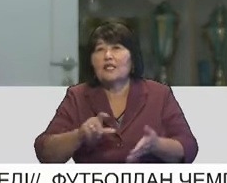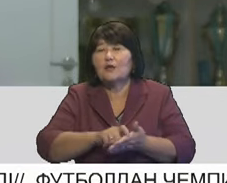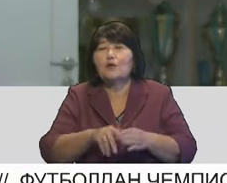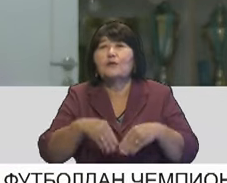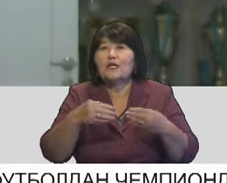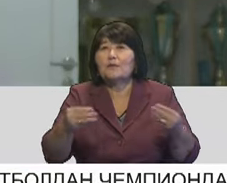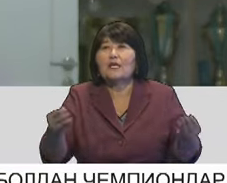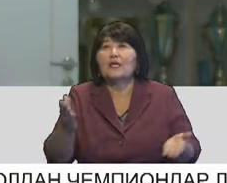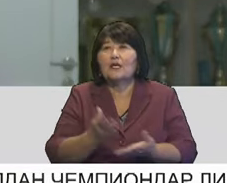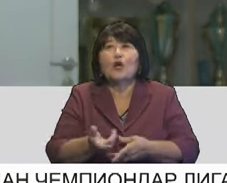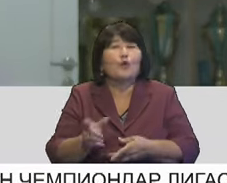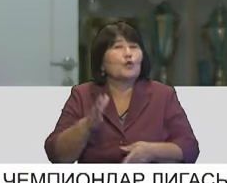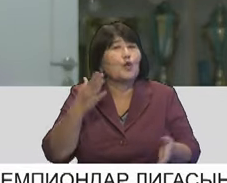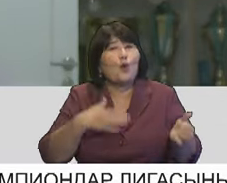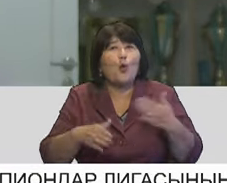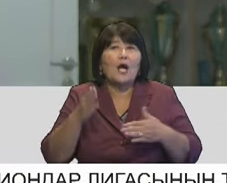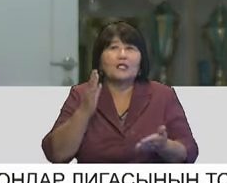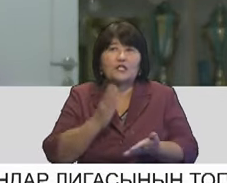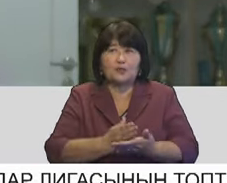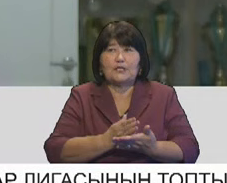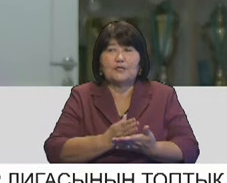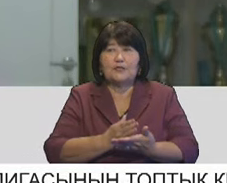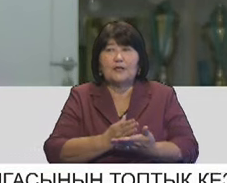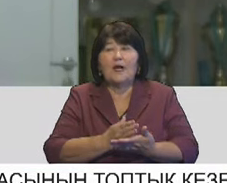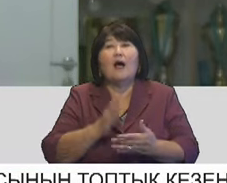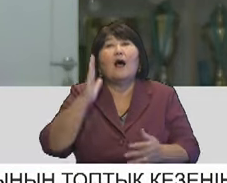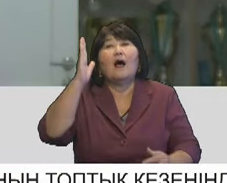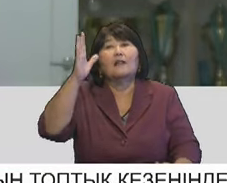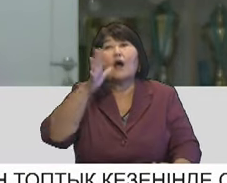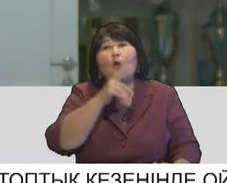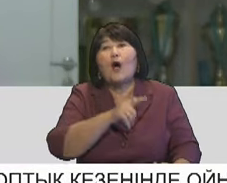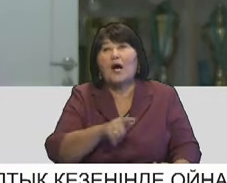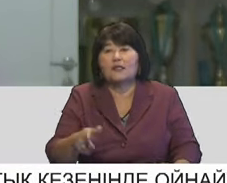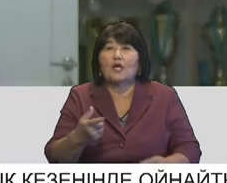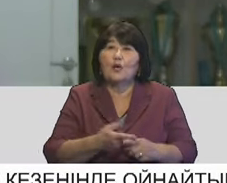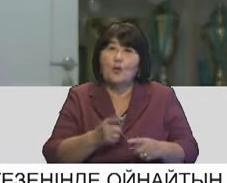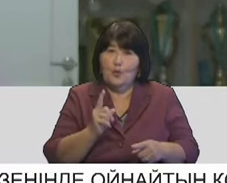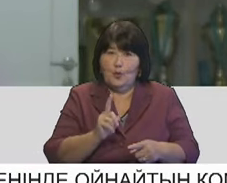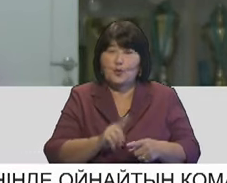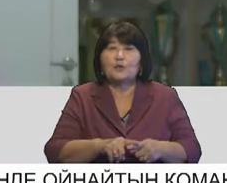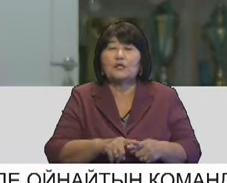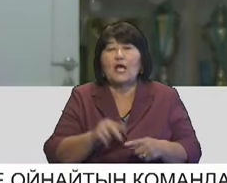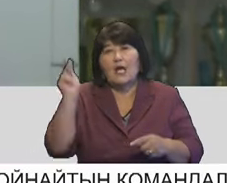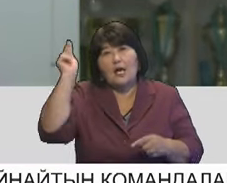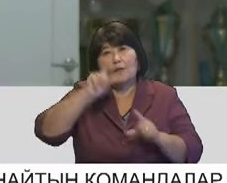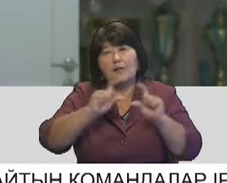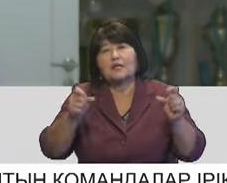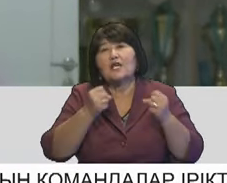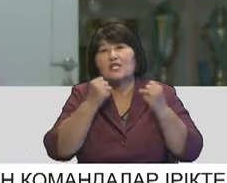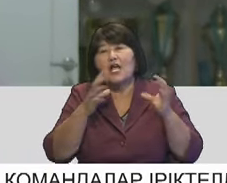екен. Өте қуаныштымыз. Алдағы уақытта осы мектепті жақсы